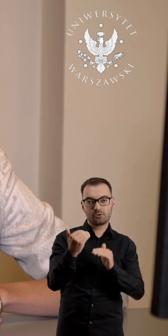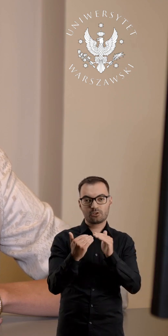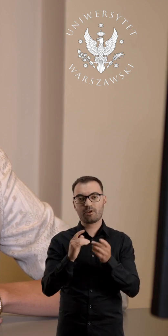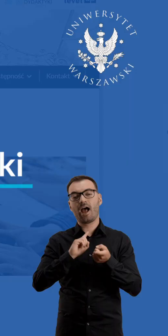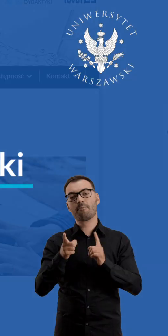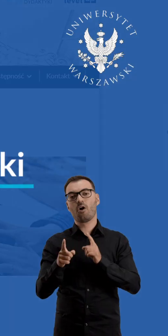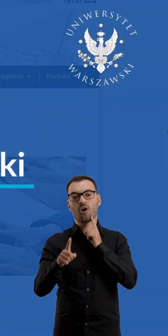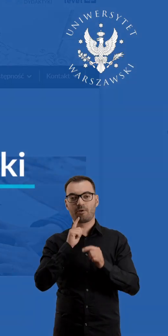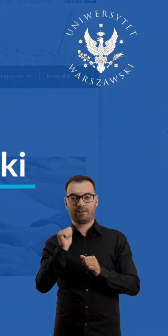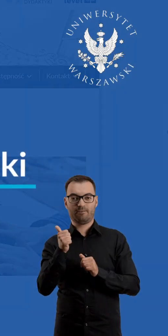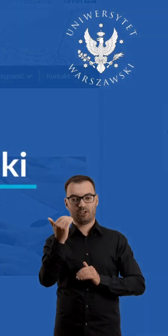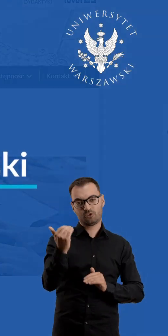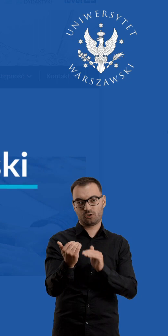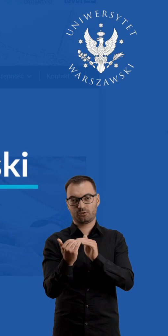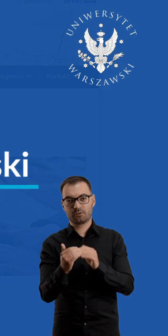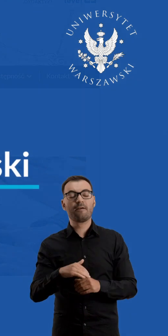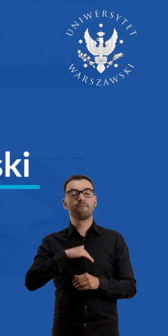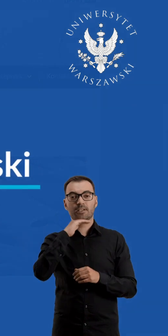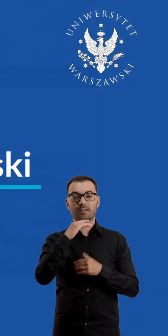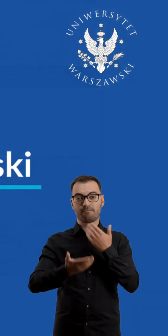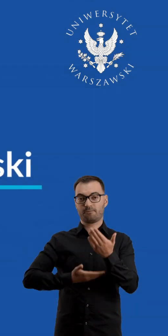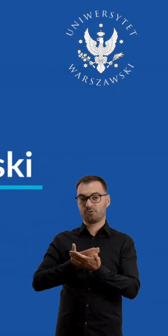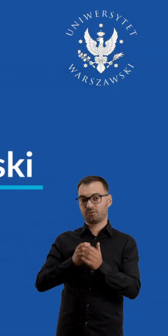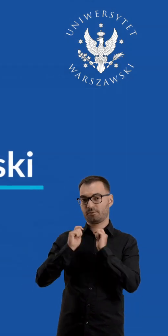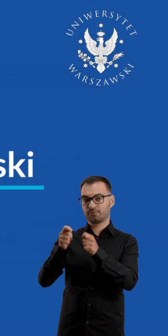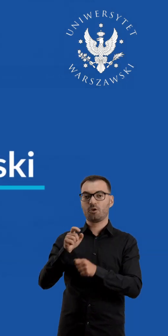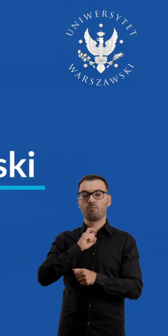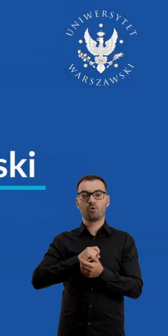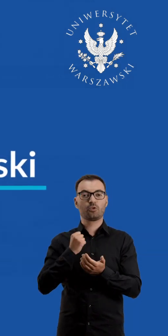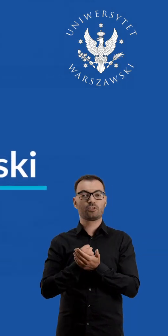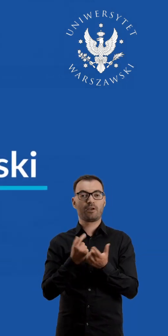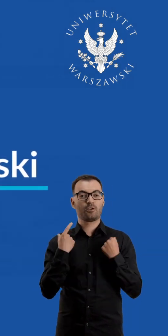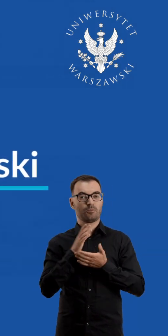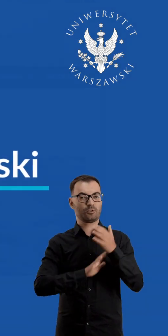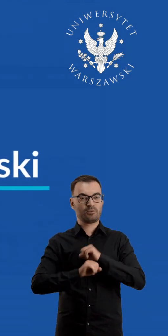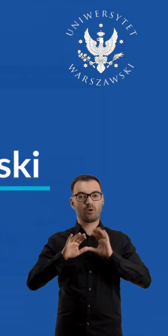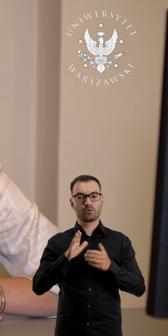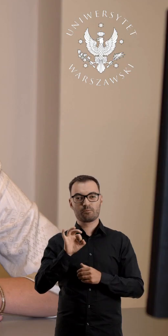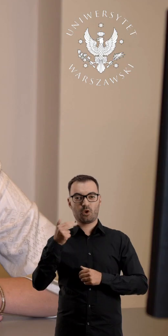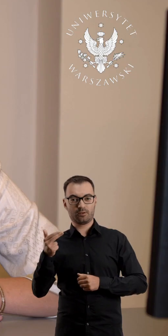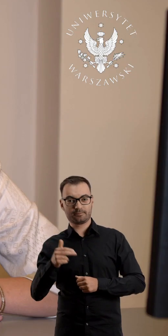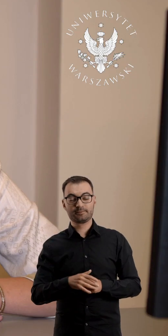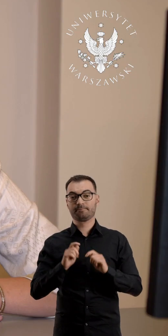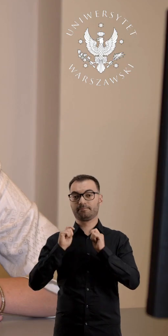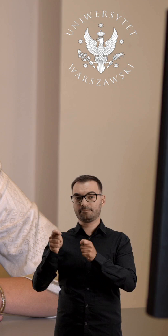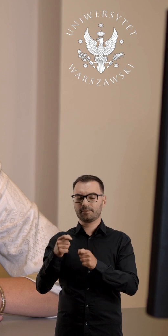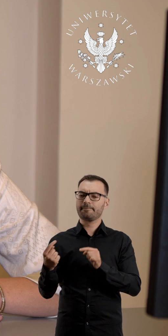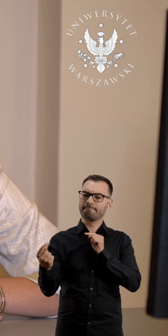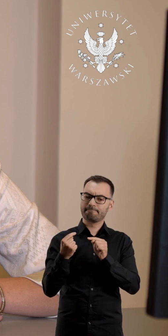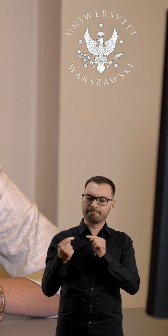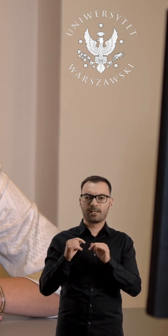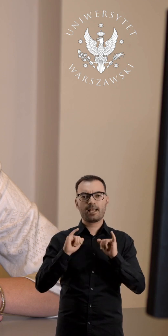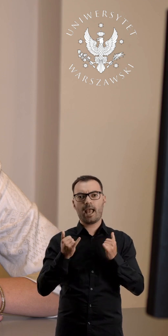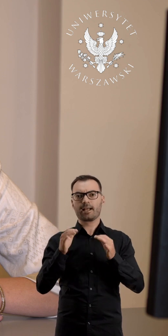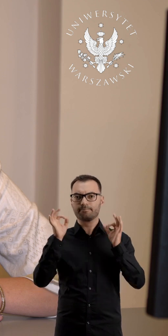rozmowy kwalifikacyjnej. Wystarczy złożyć wniosek w Biurze do Spraw Osób z Niepełnosprawnościami, w którym będziecie mogli